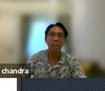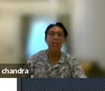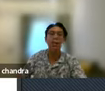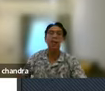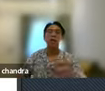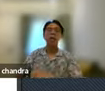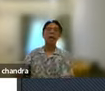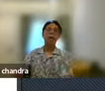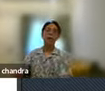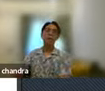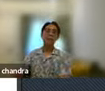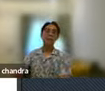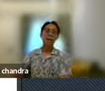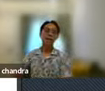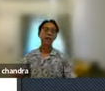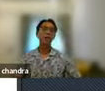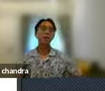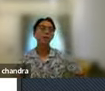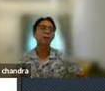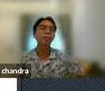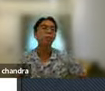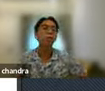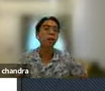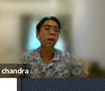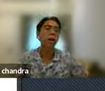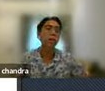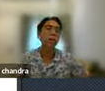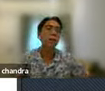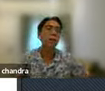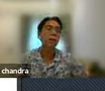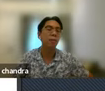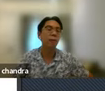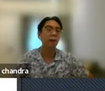yang lebih daripada biasanya. Kita menggunakan